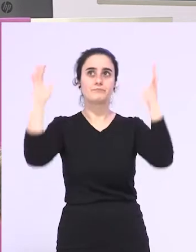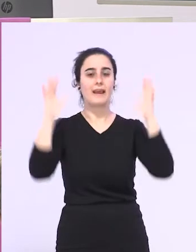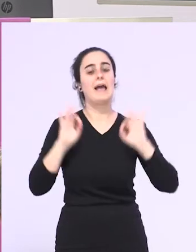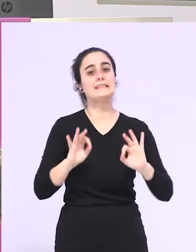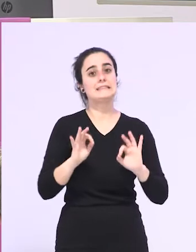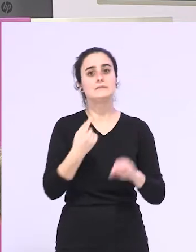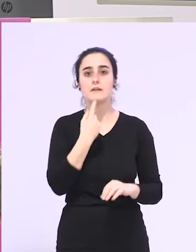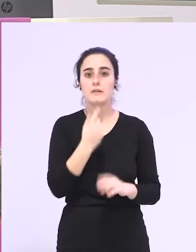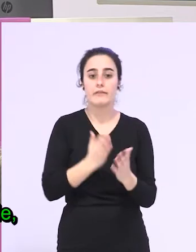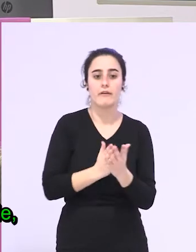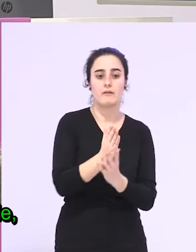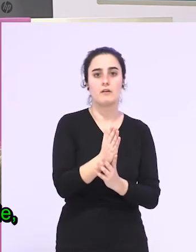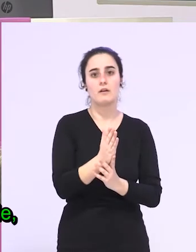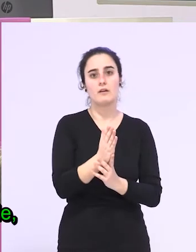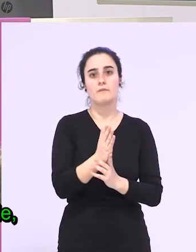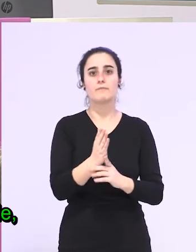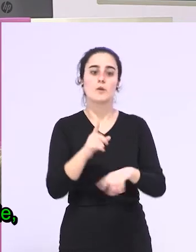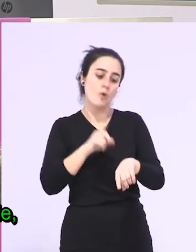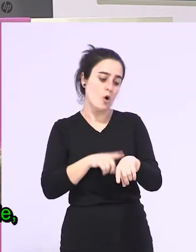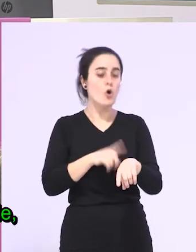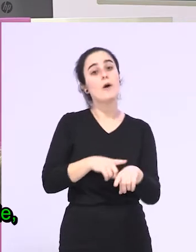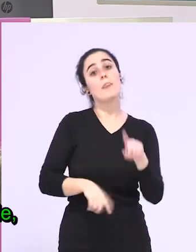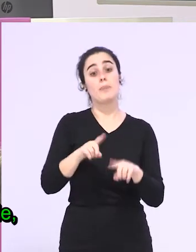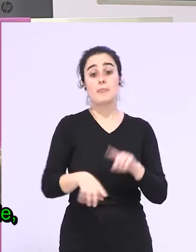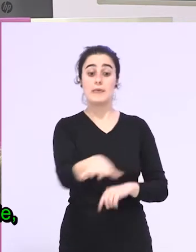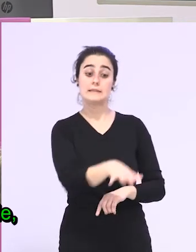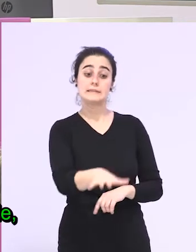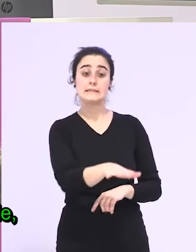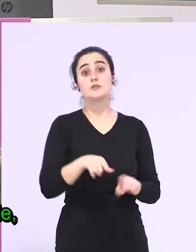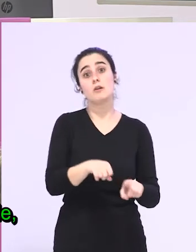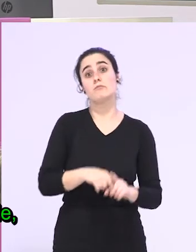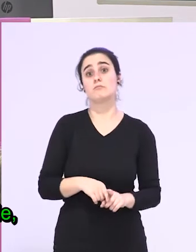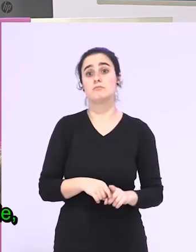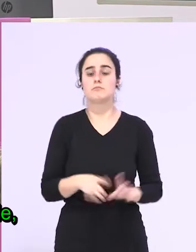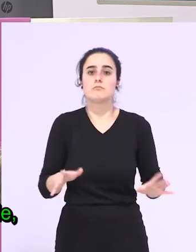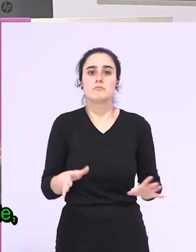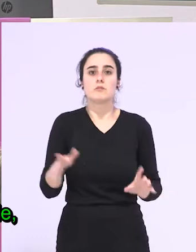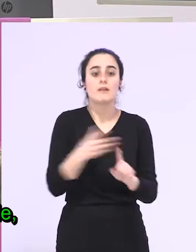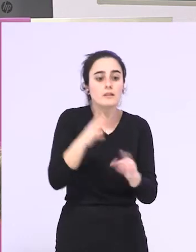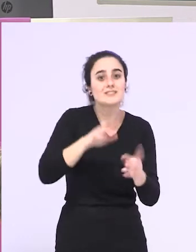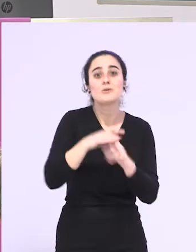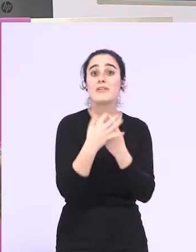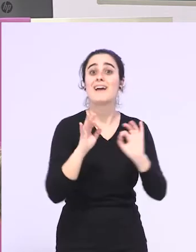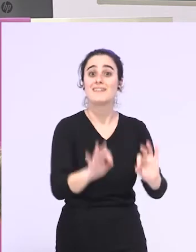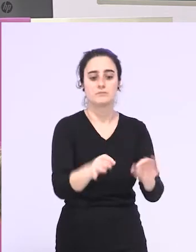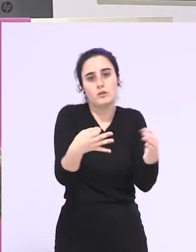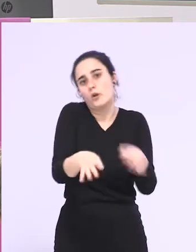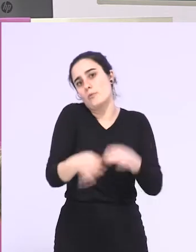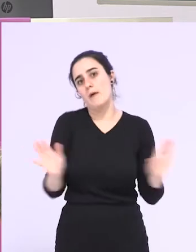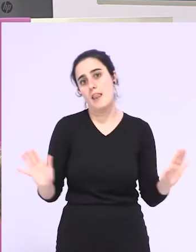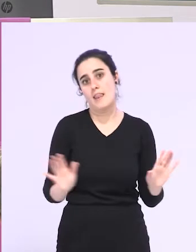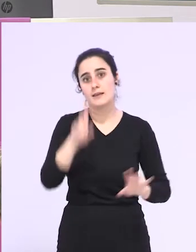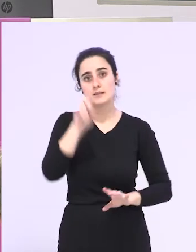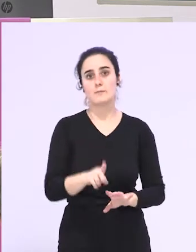alde batetik, ordu batzuetan, segun zetokitan baldin bazaude, erasoa gertatzea normala dala. Eta ondorioz hori